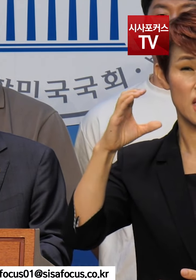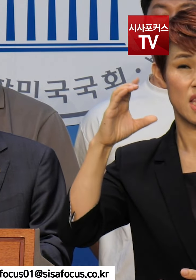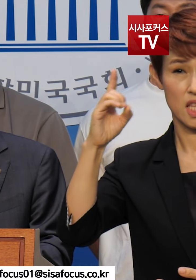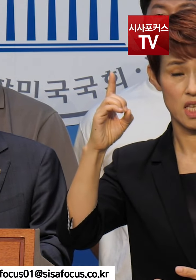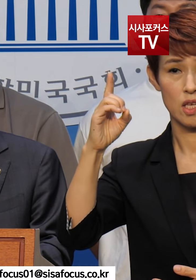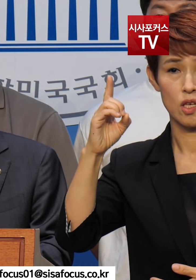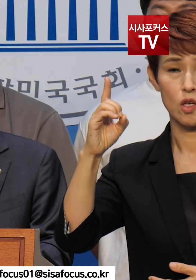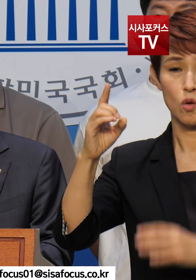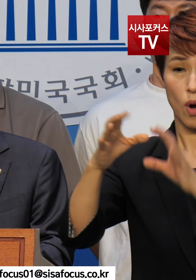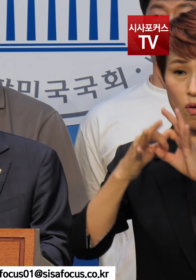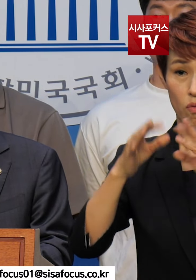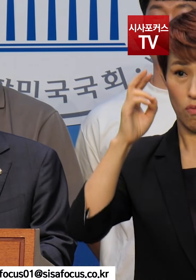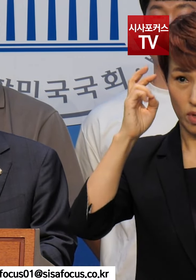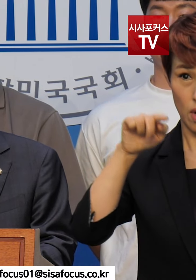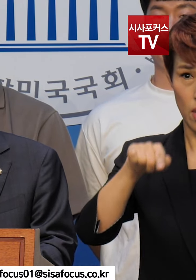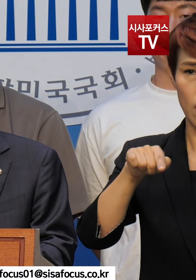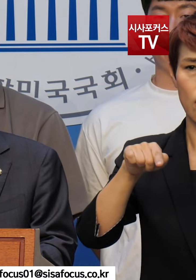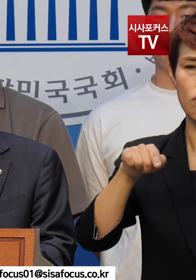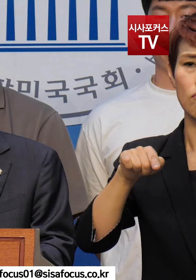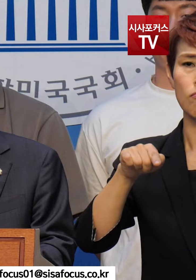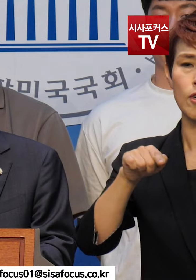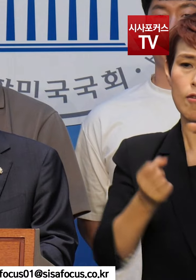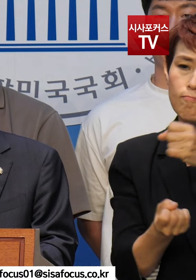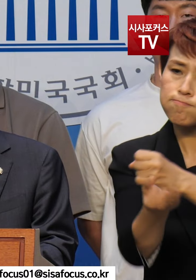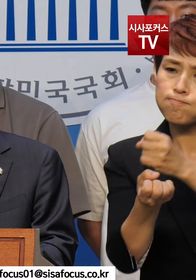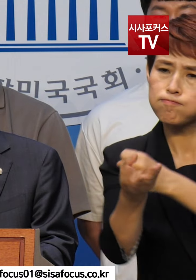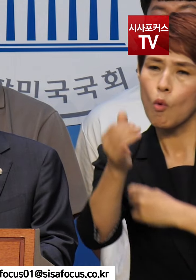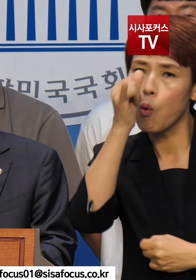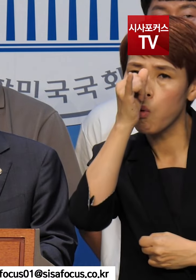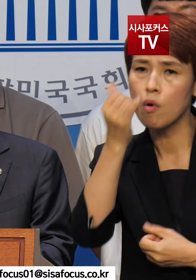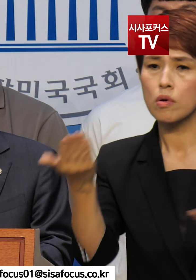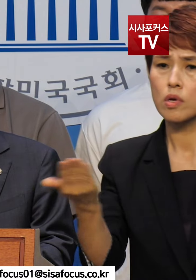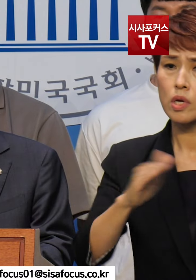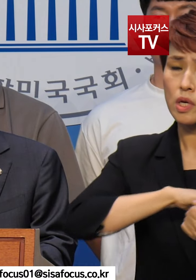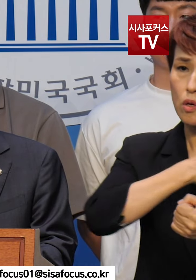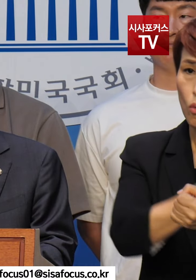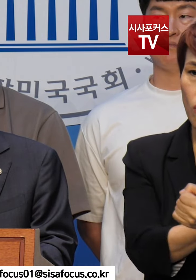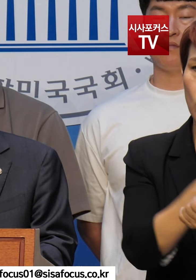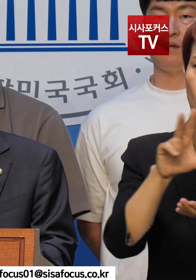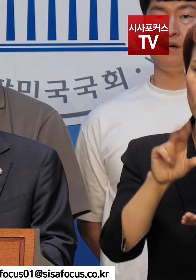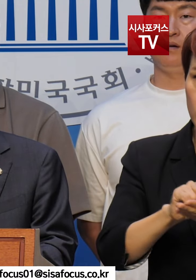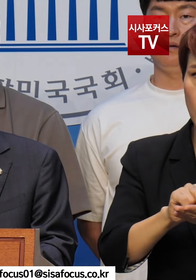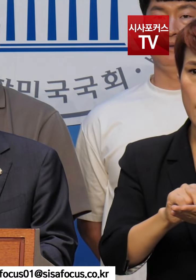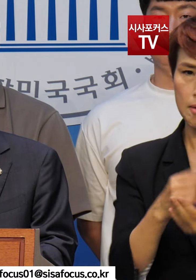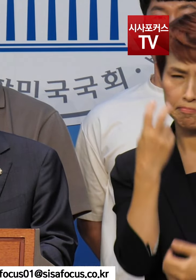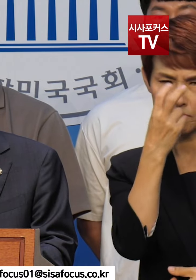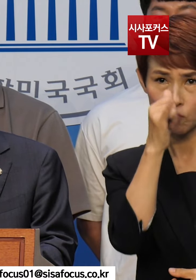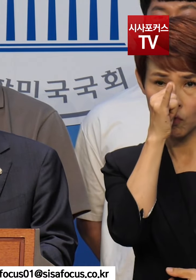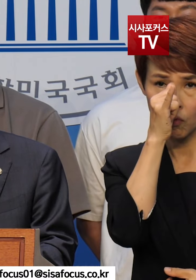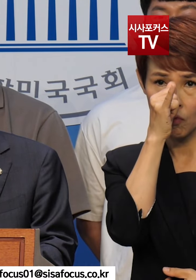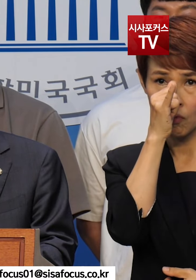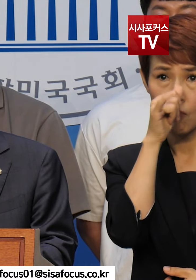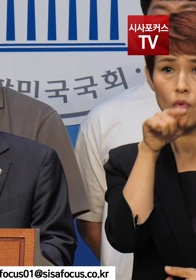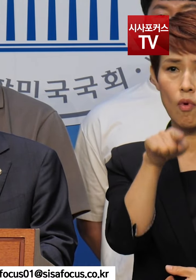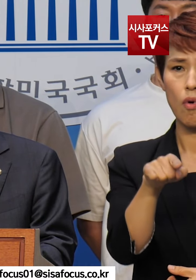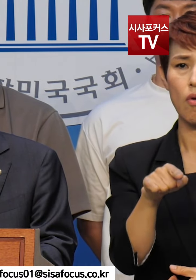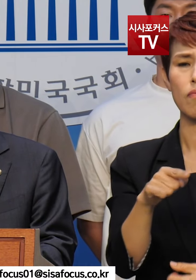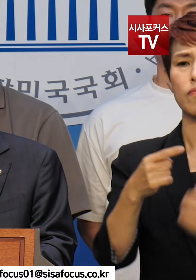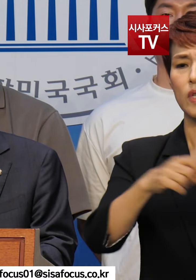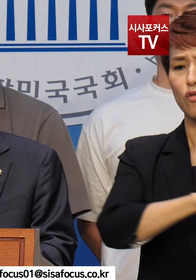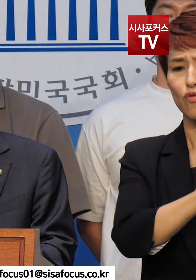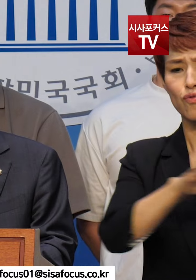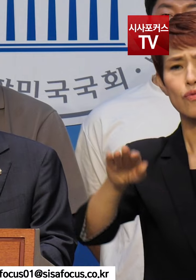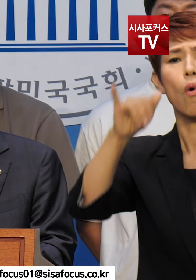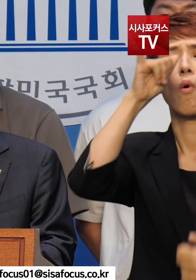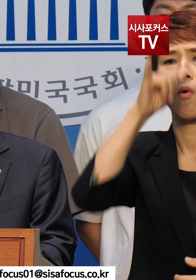사업관계 기업들이 공급망 전반에서 발생한 노동인권 문제를 감시하고 필요한 조치를 하도록 기준을